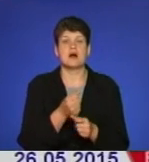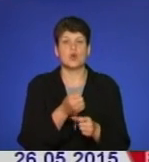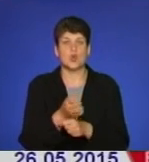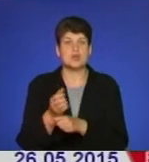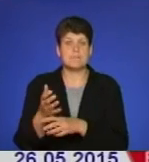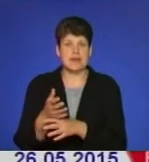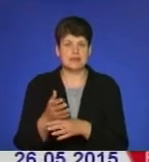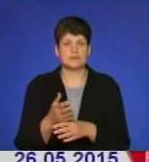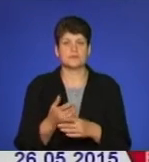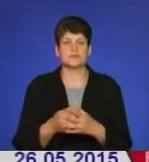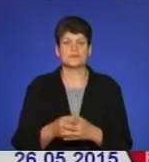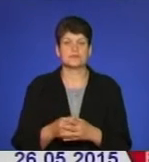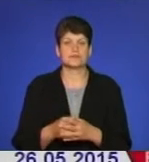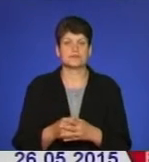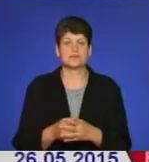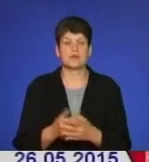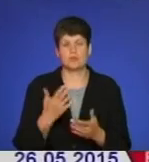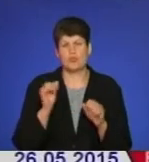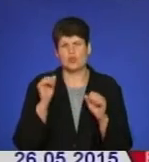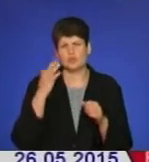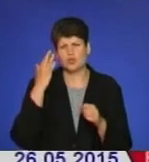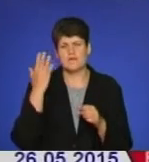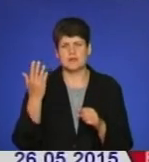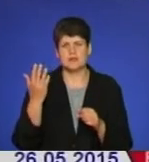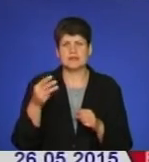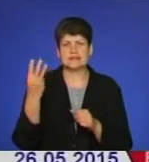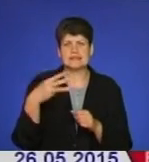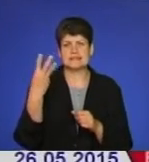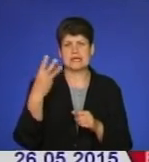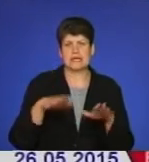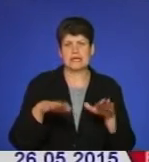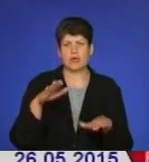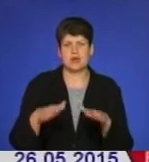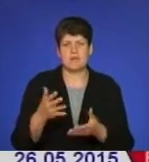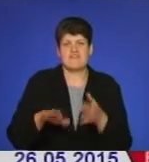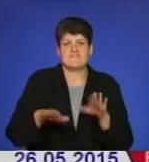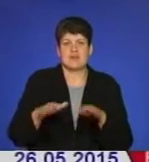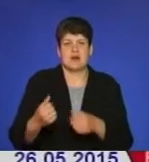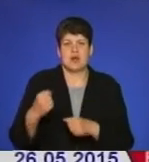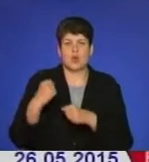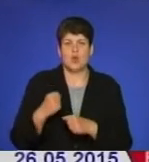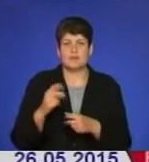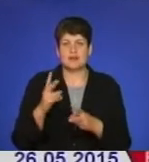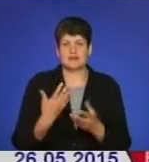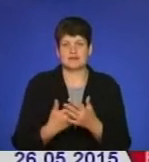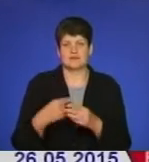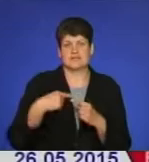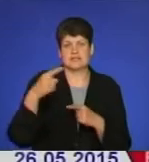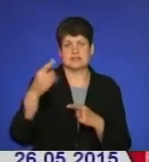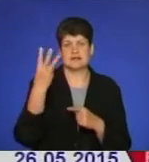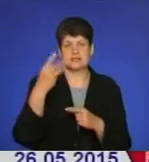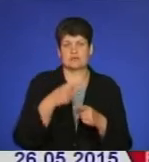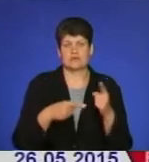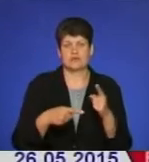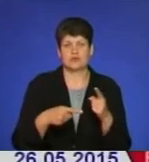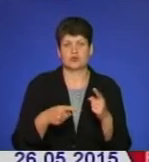України. Якщо ви можете уявити, 33 кілограми важить кулемет, на відстані 3,5 кілометри він